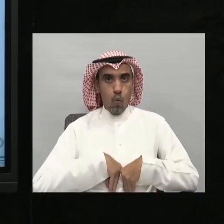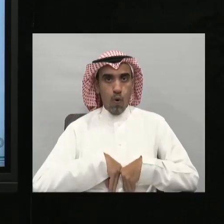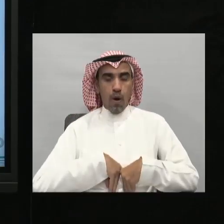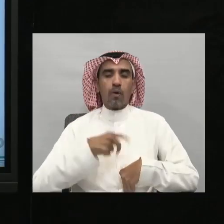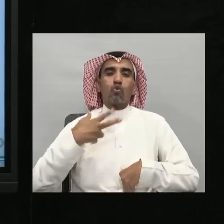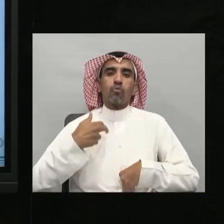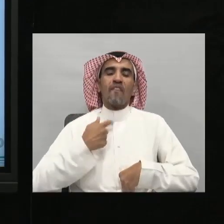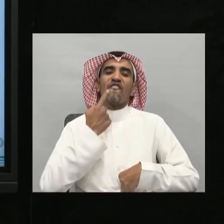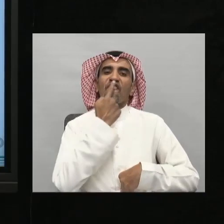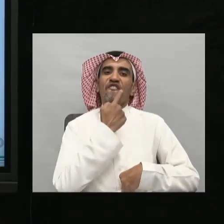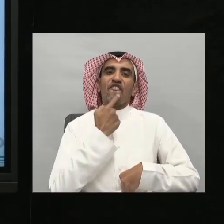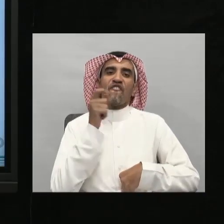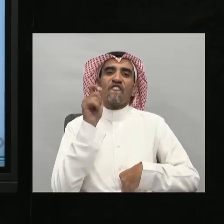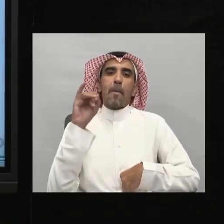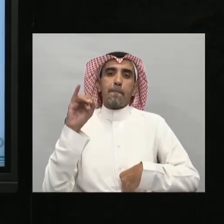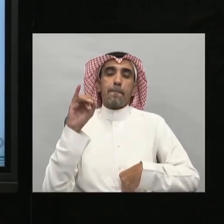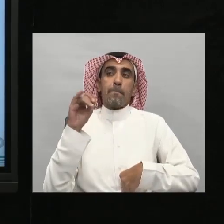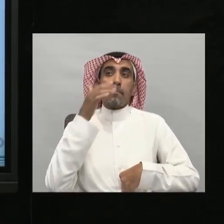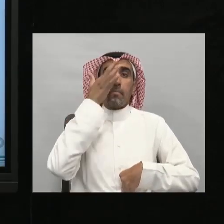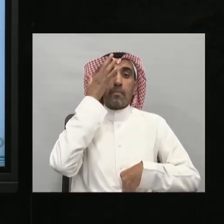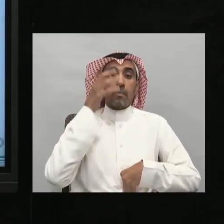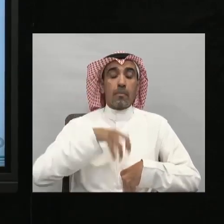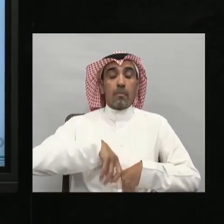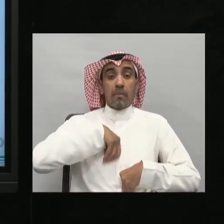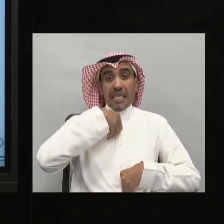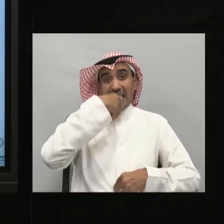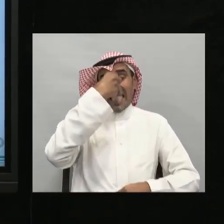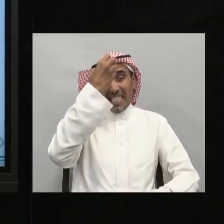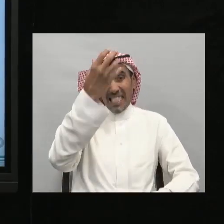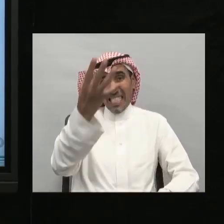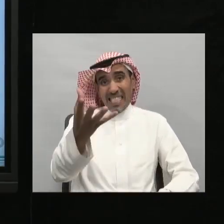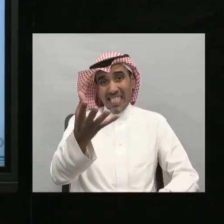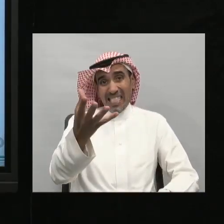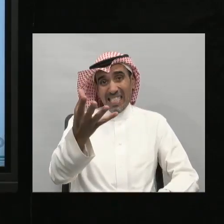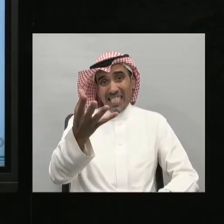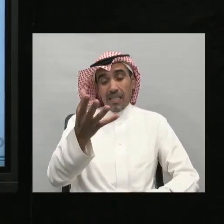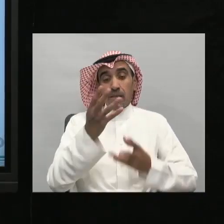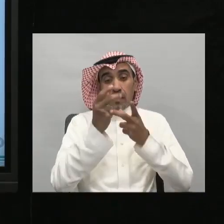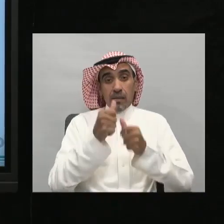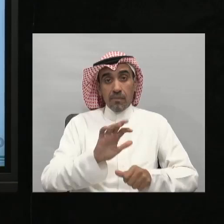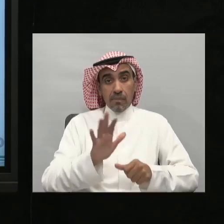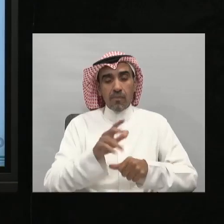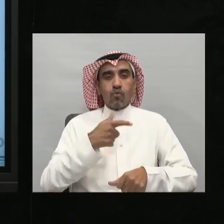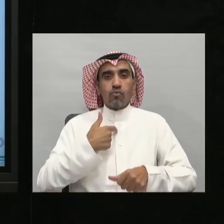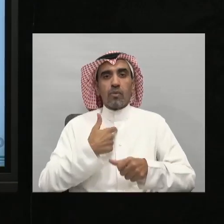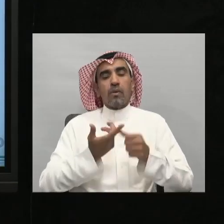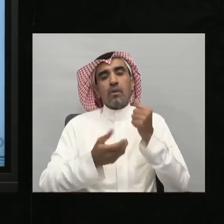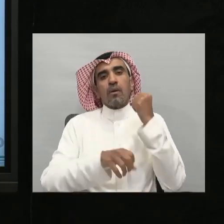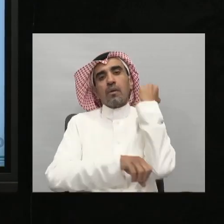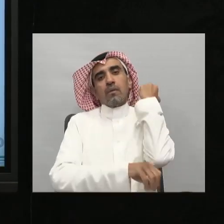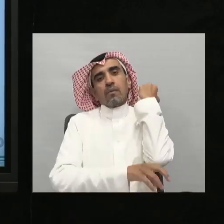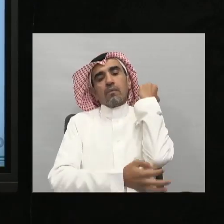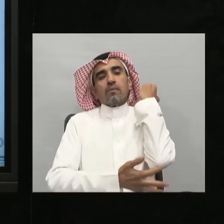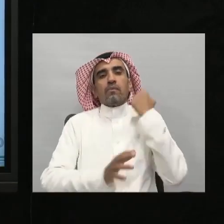التجويف ماذا؟ المعوي، وعندما يتم طرد الغذاء الغير مهضوم من التجويف المعوي تسمى الآن